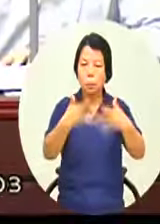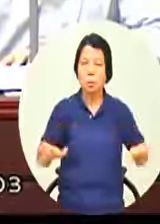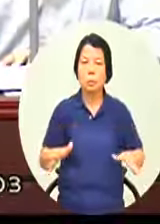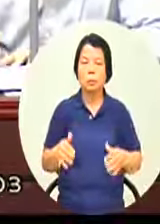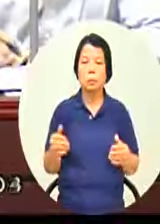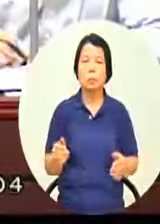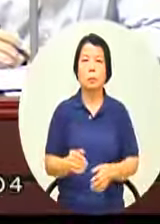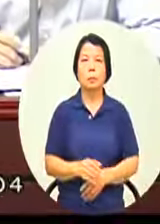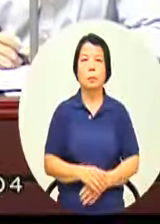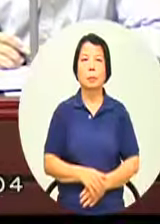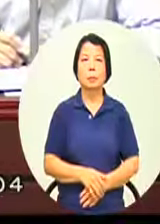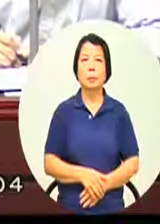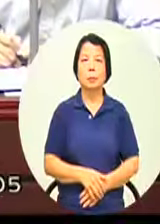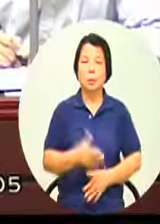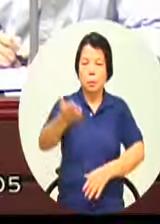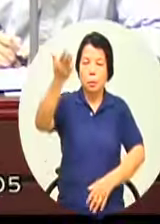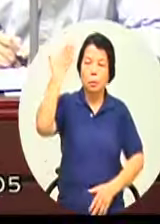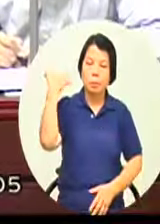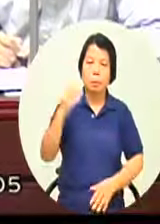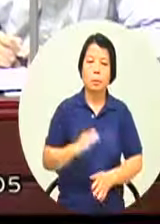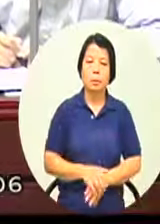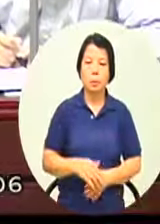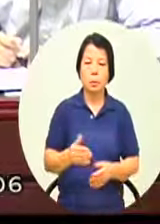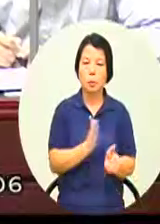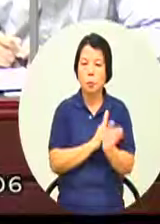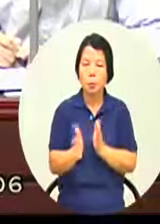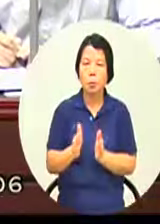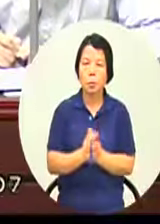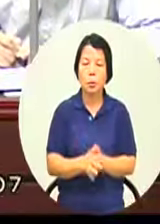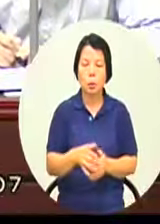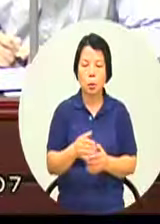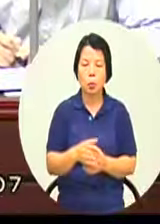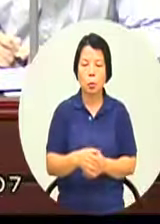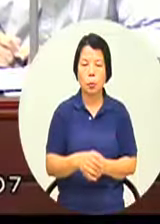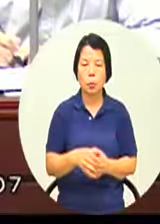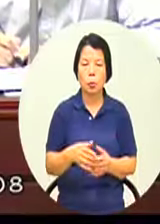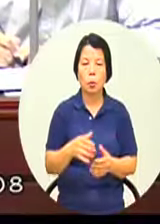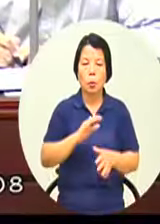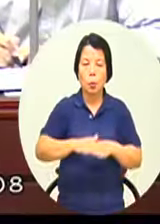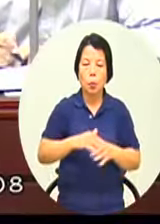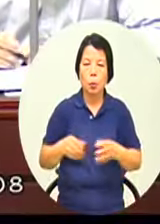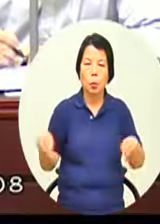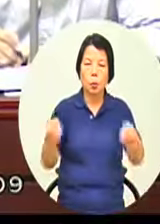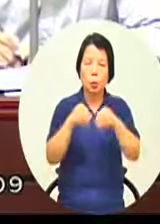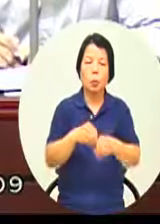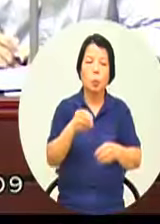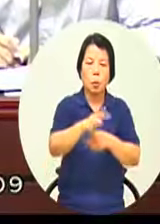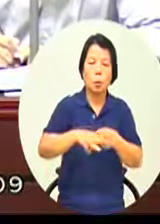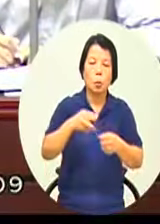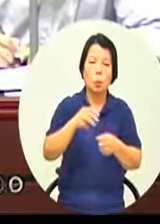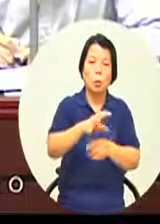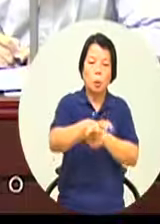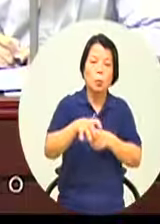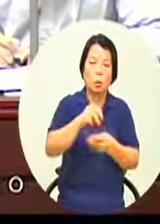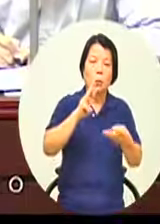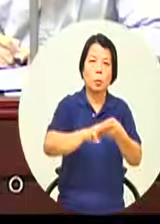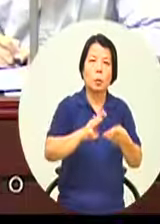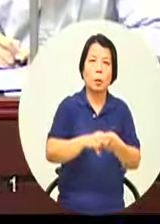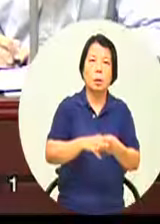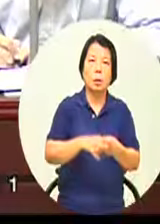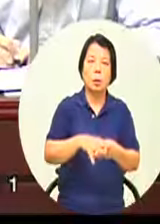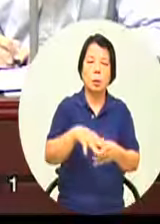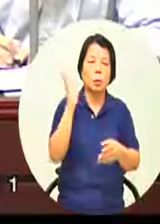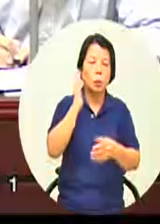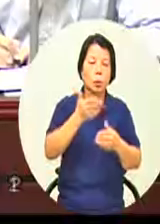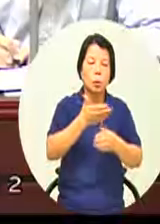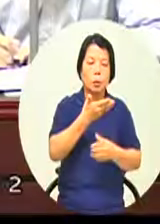题哈，那我们过去的一些处理方式会协调这个农田水利会这边这一个现有的这个